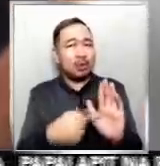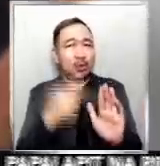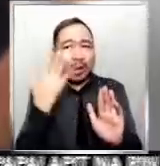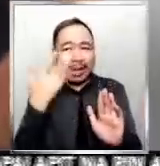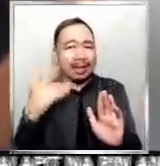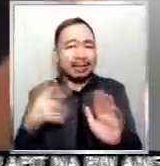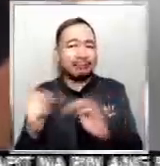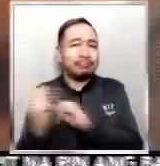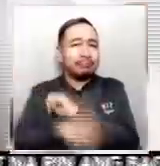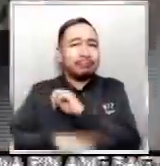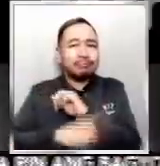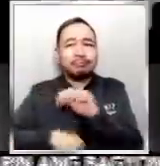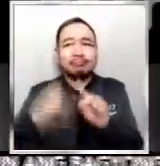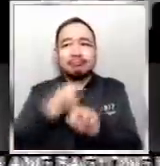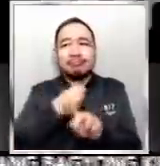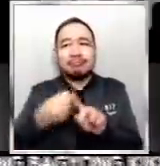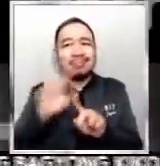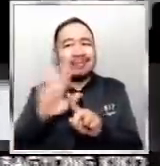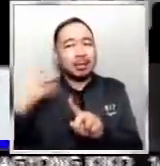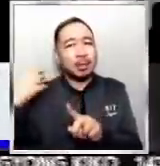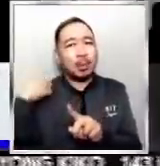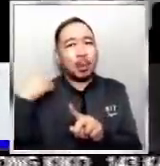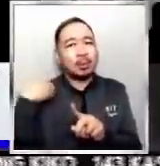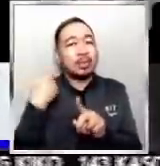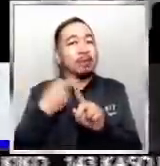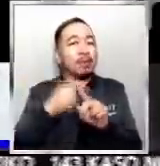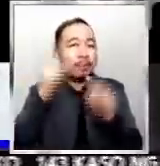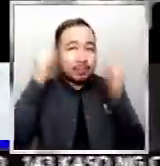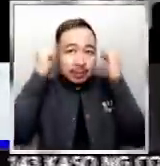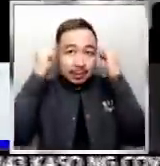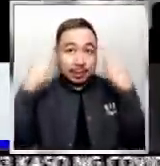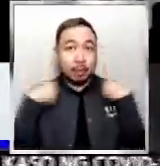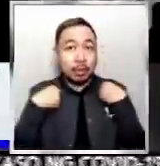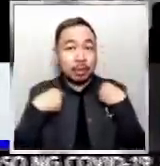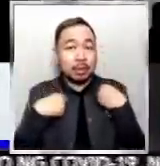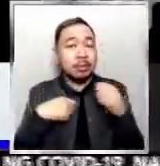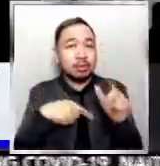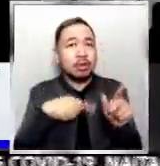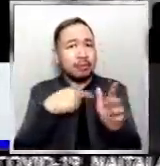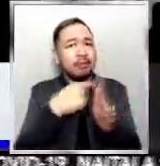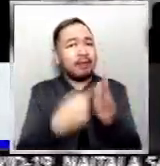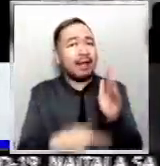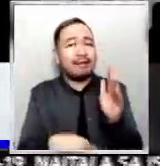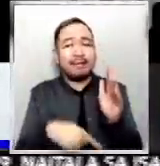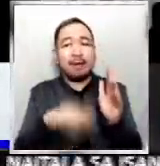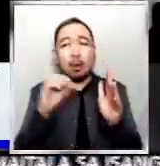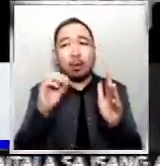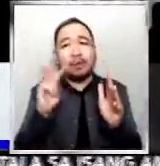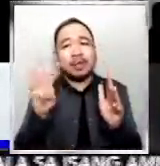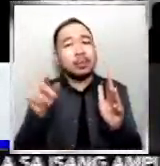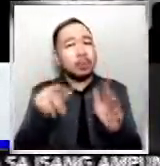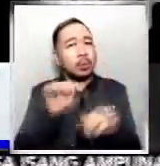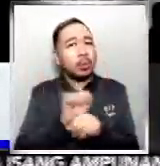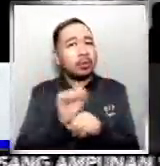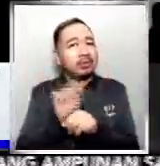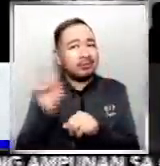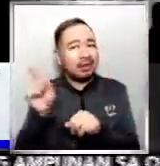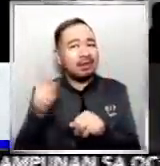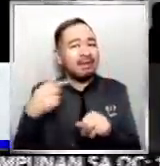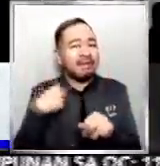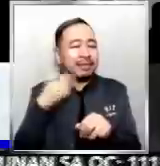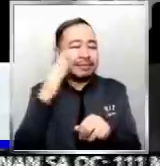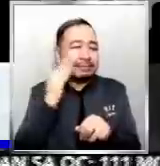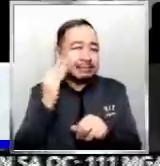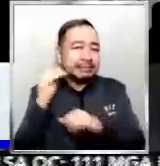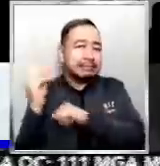sa Riyadh, Saudi Arabia. Isa lang si Ellie Mae sa 5 domestic helper na pinagmalupitan umano ng kanilang amo na isang